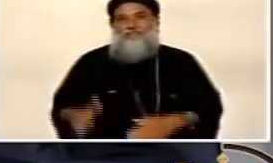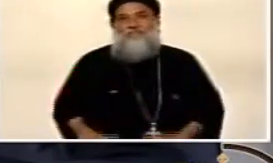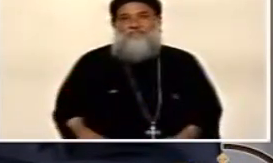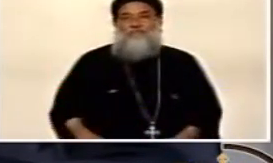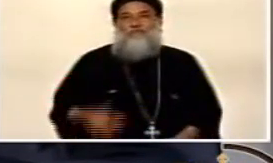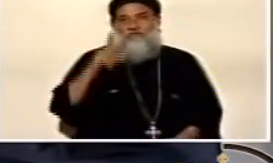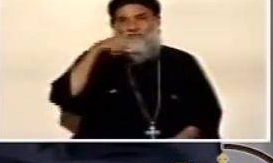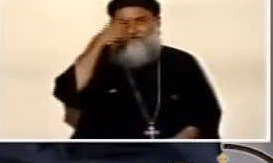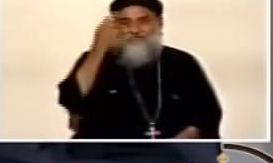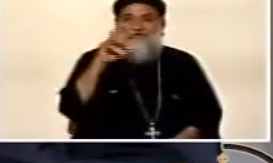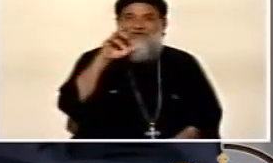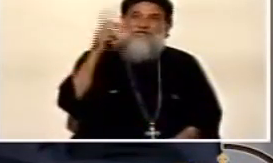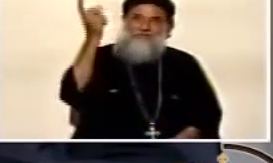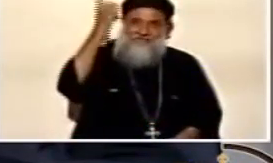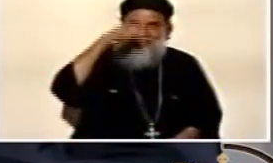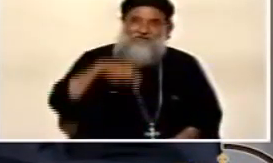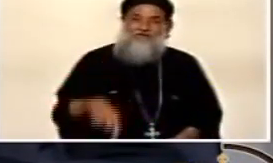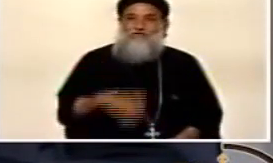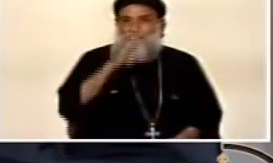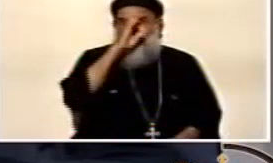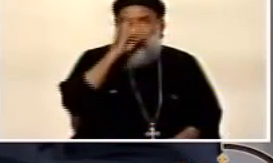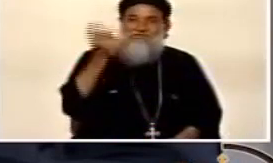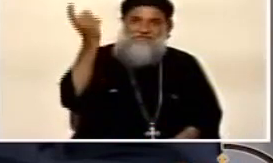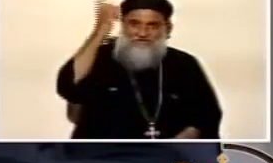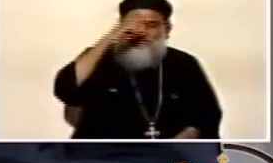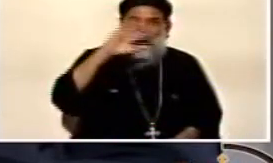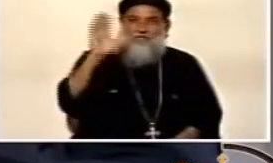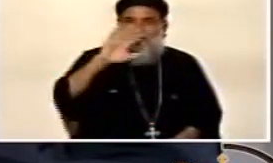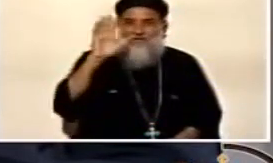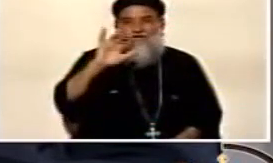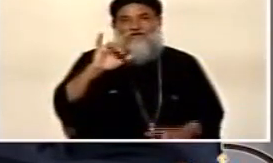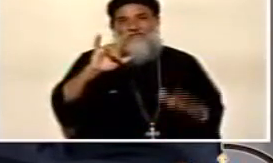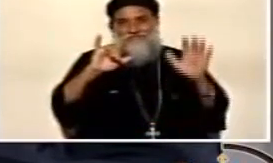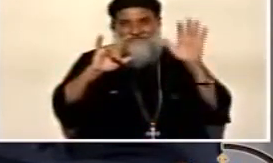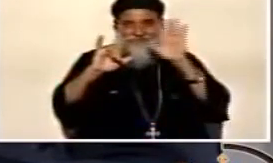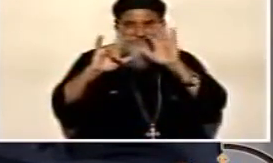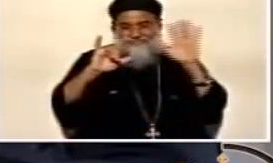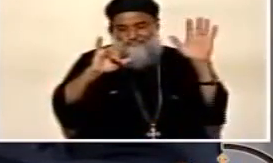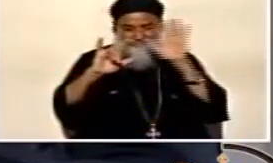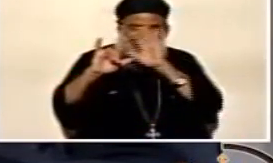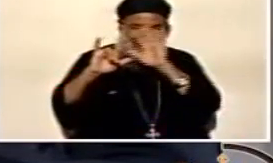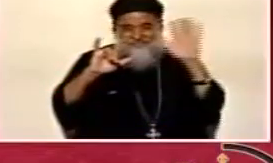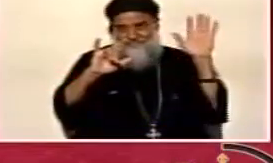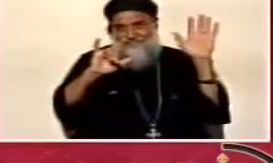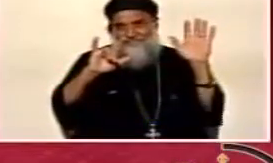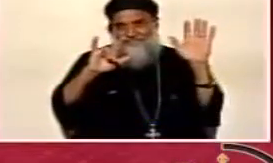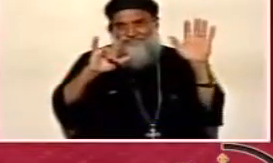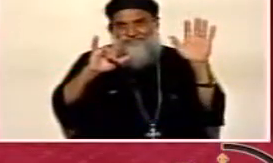وإن شاء الله نلتقي الأسبوع القادم في حلقة جديدة من طقس ومعنا. سلام والنعمة.